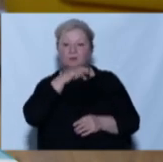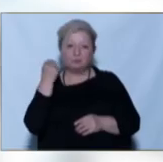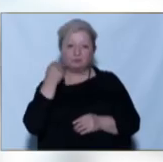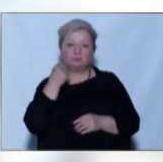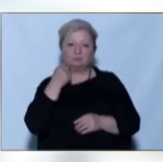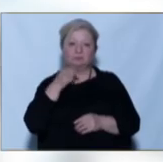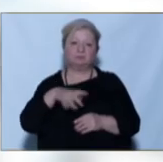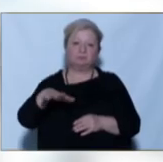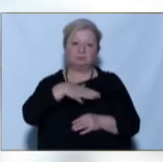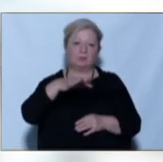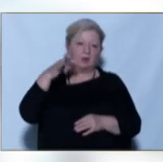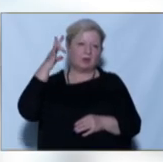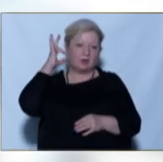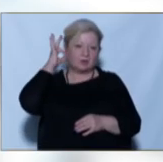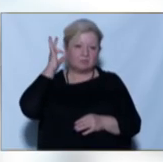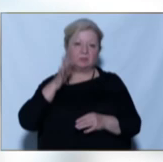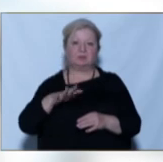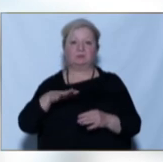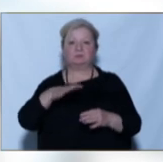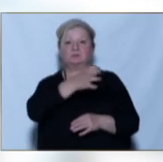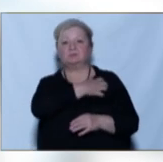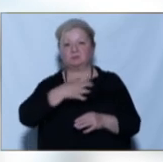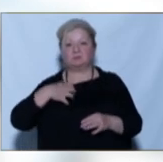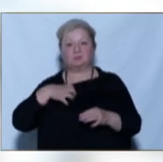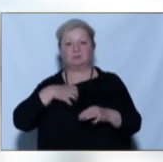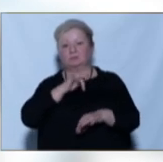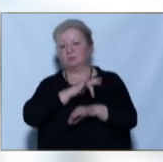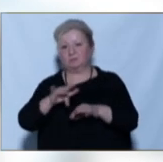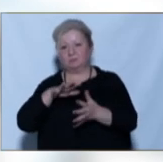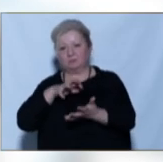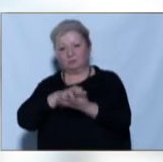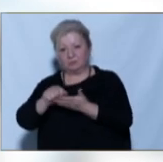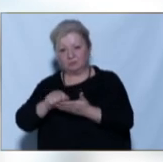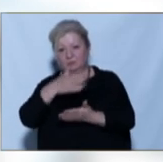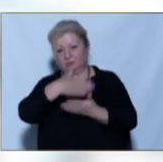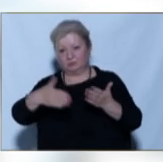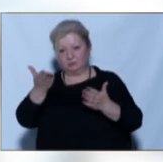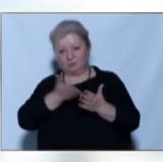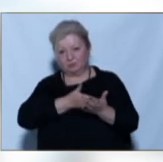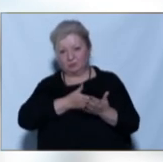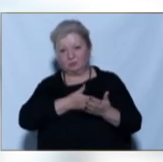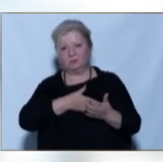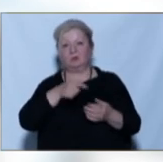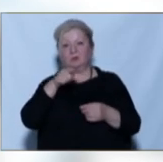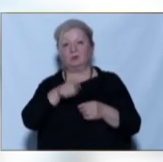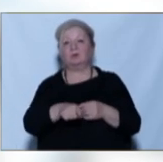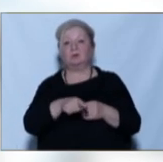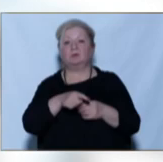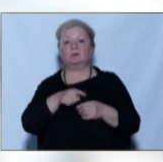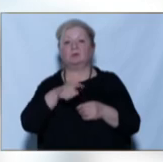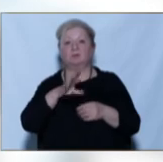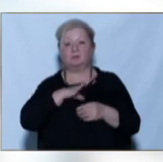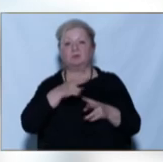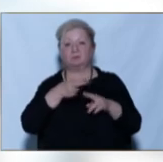იმპერიამ იმერეთის სამეფო გააუქმა, რის შემდეგაც იმერეთის საერისთავოებიც ფაქტიურად